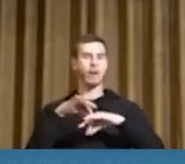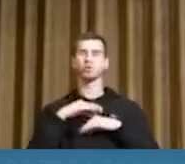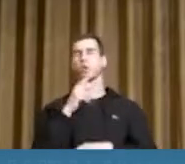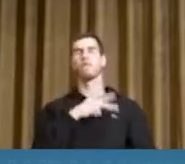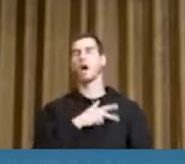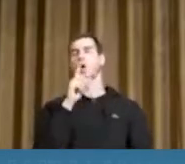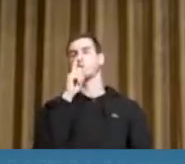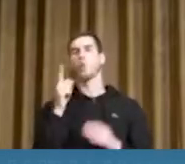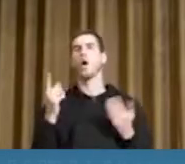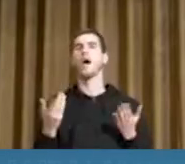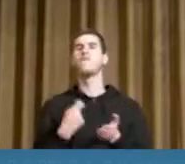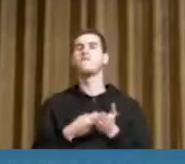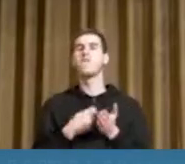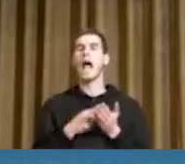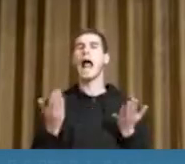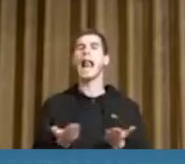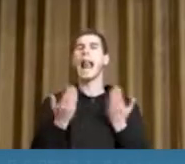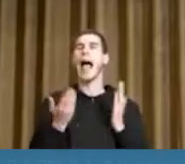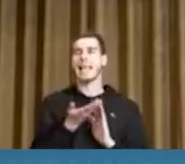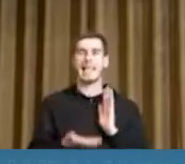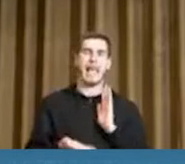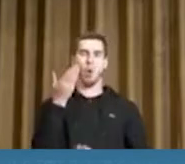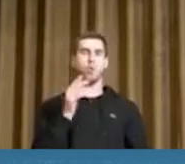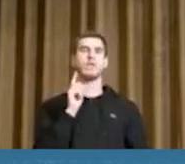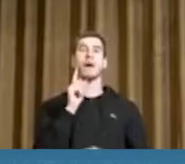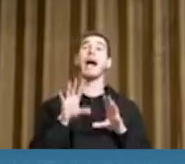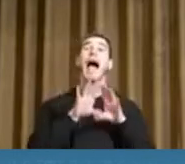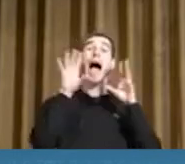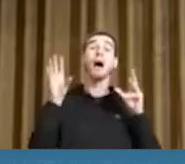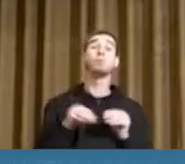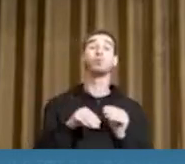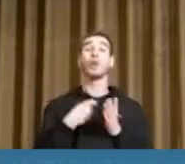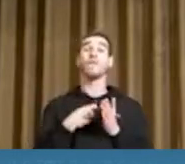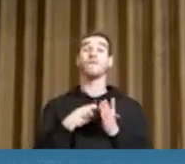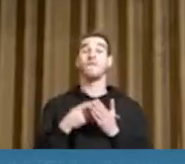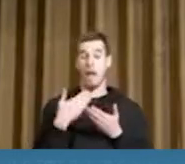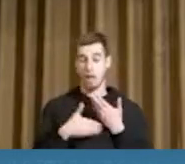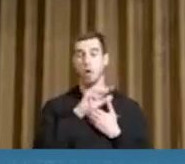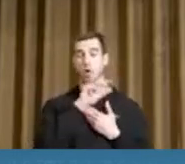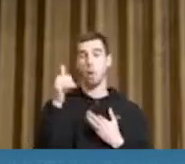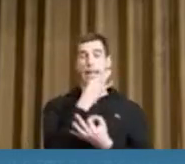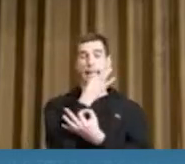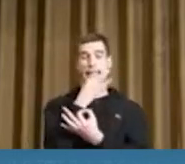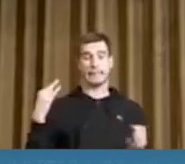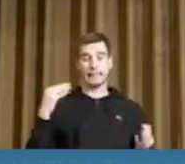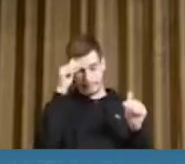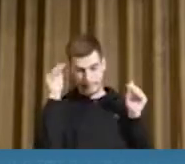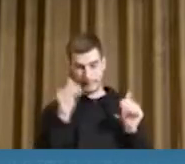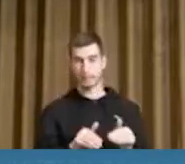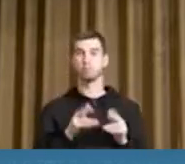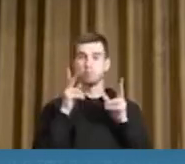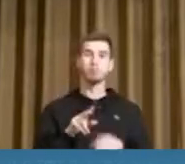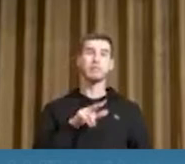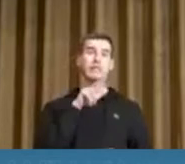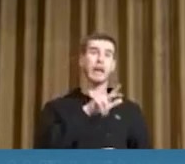leichte erhöhte Werte, wobei die Absolutwerte, die müssen wir uns noch genauer angucken. Das spielt so ein bisschen eine Rolle bei 13 Studienzentren,